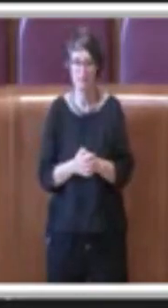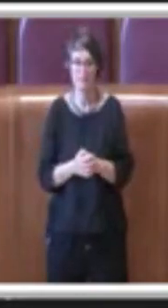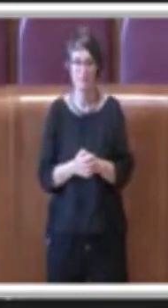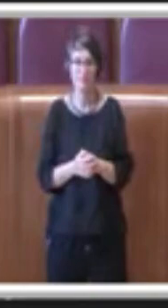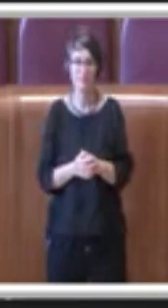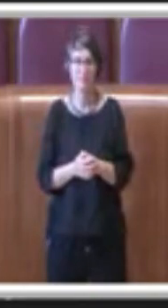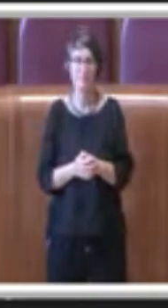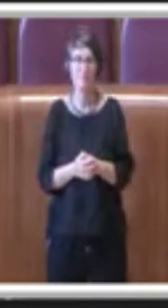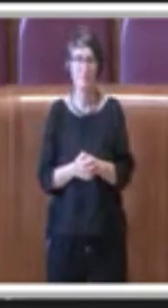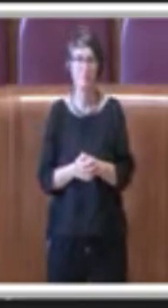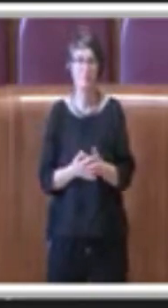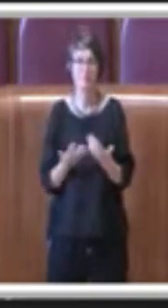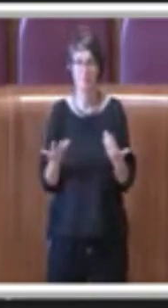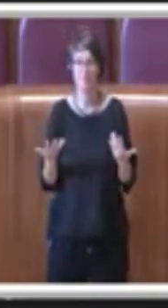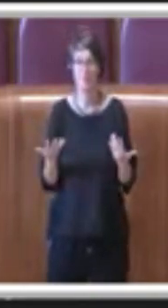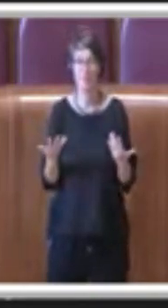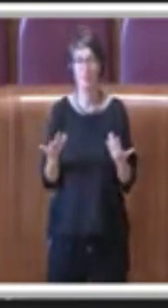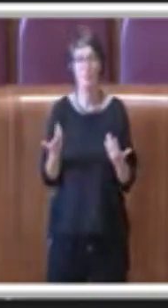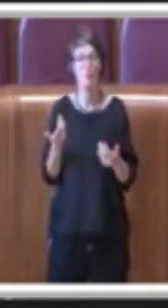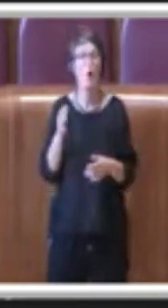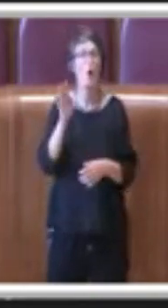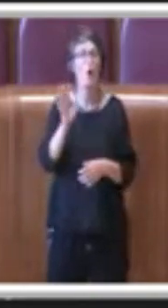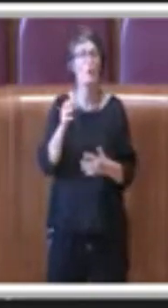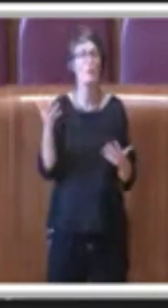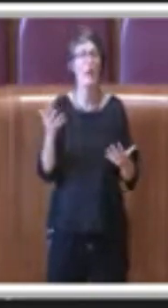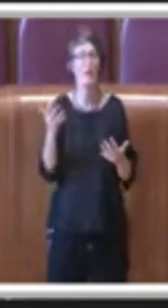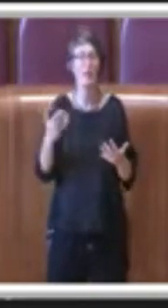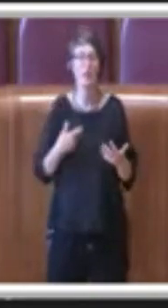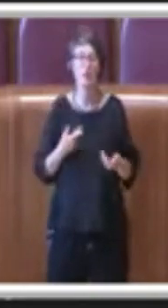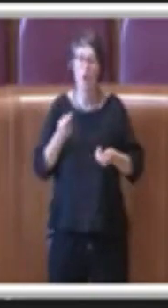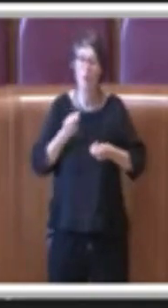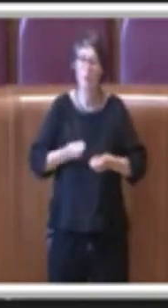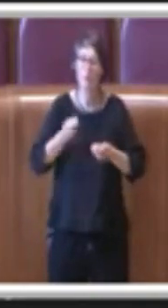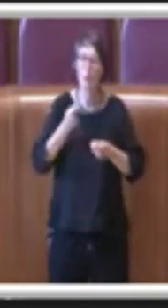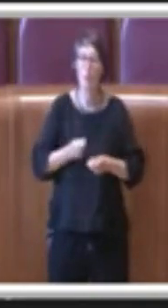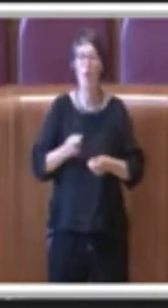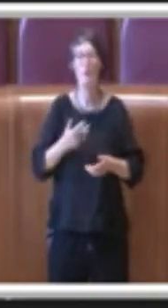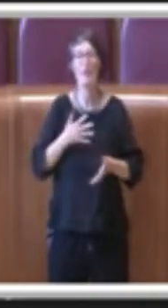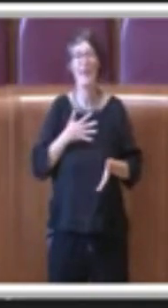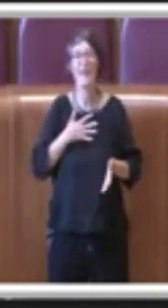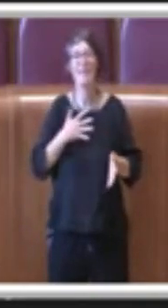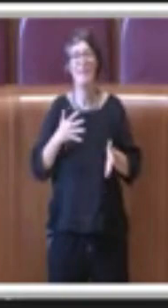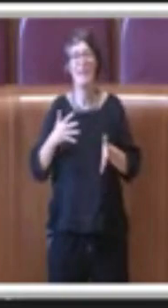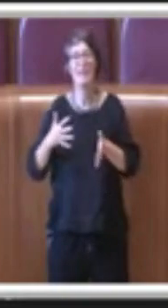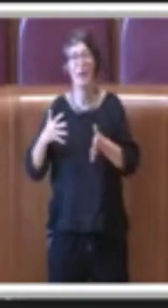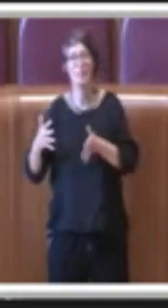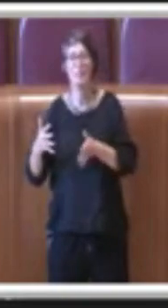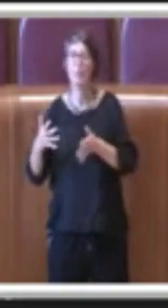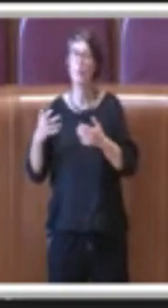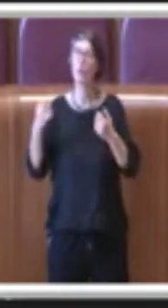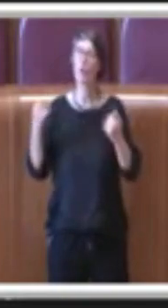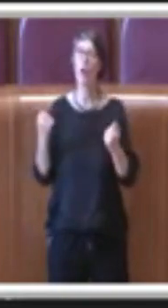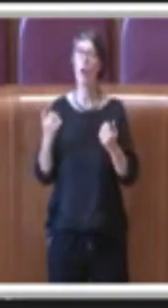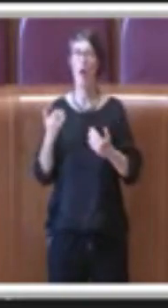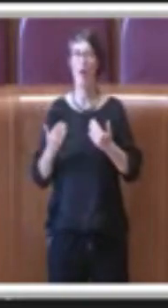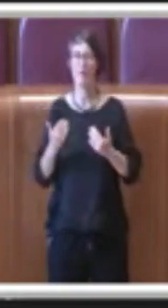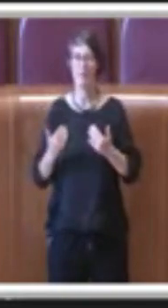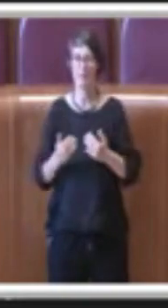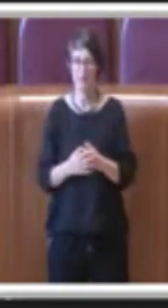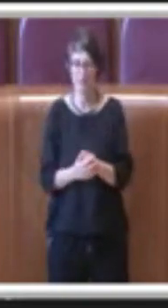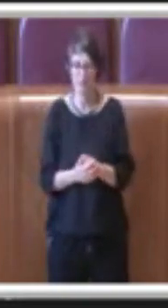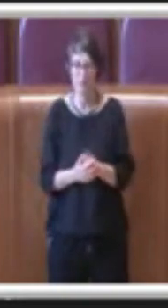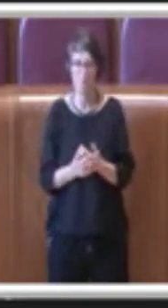importantissimo obiettivo di promuovere l'invecchiamento attivo. Un ultimo aspetto che non dobbiamo sottovalutare è quello economico, perché appunto questo